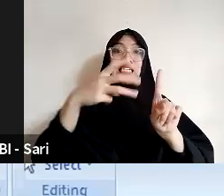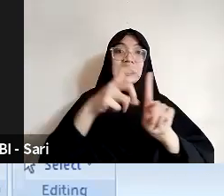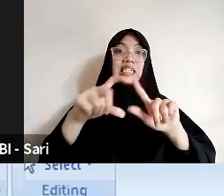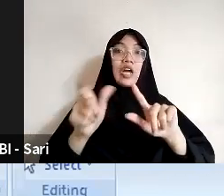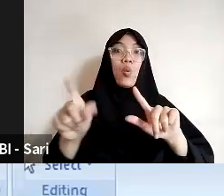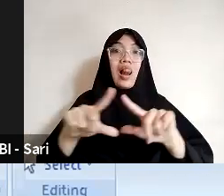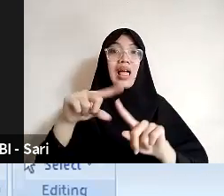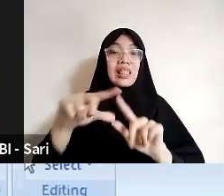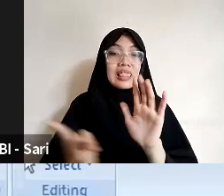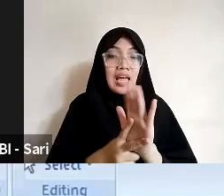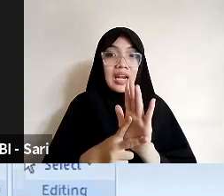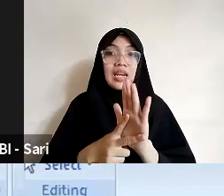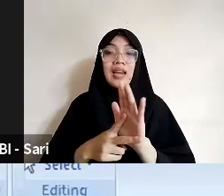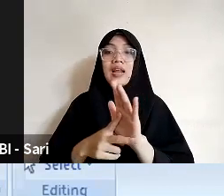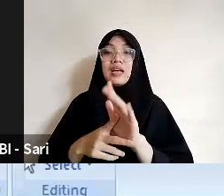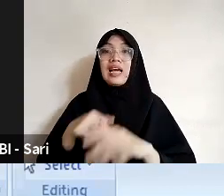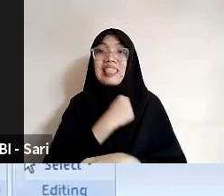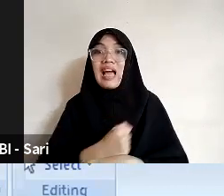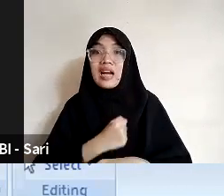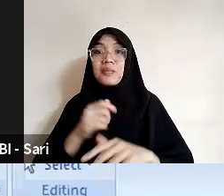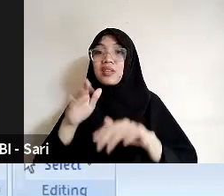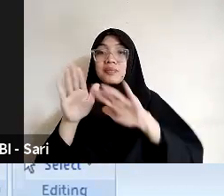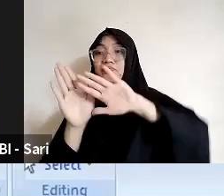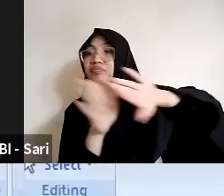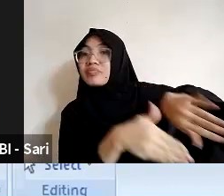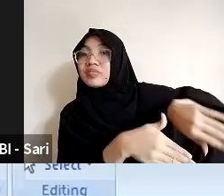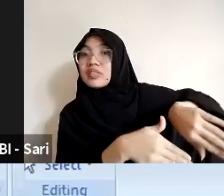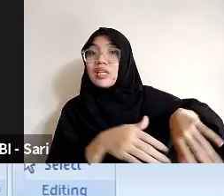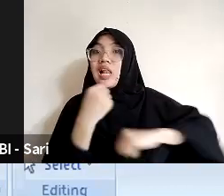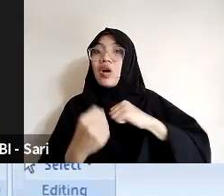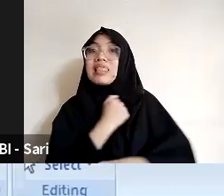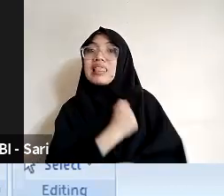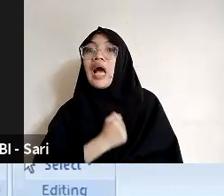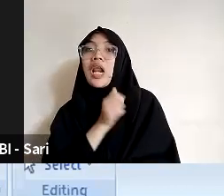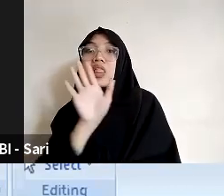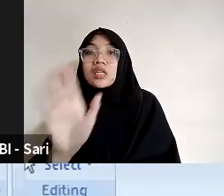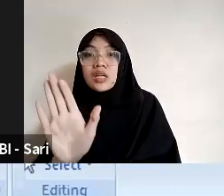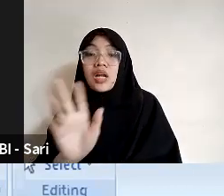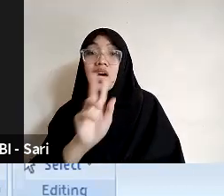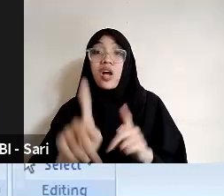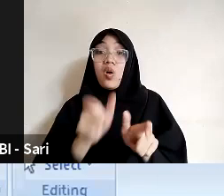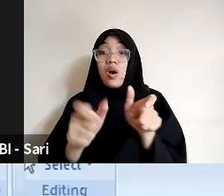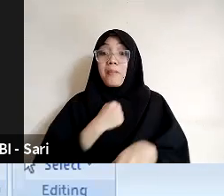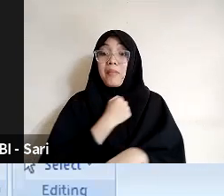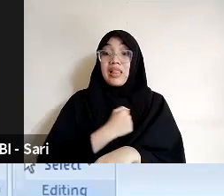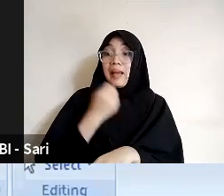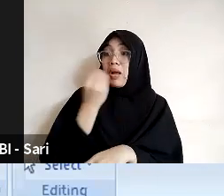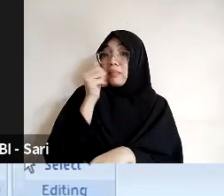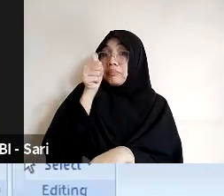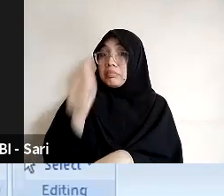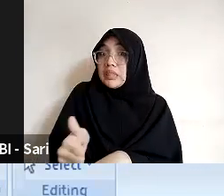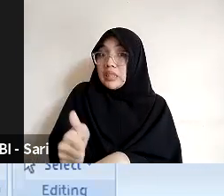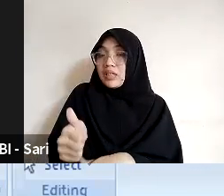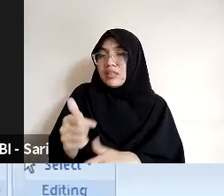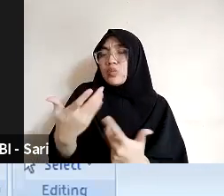relatif disingkirkan begitu saja. Yang dilakukan adalah ketahanan pangan. Kalau orang bisa bertahan atas pangan, artinya sah-sah